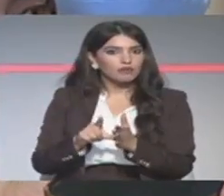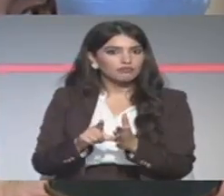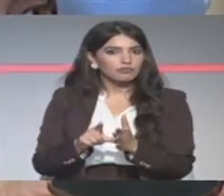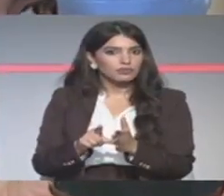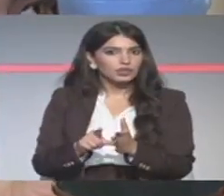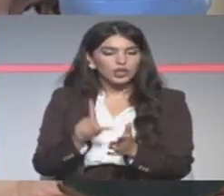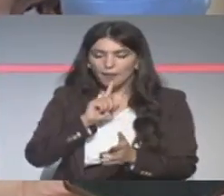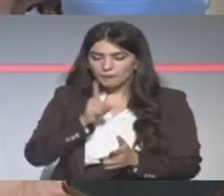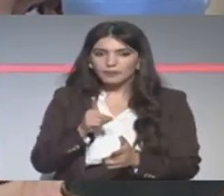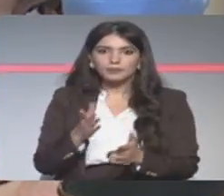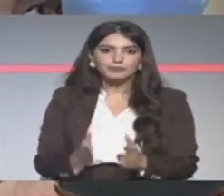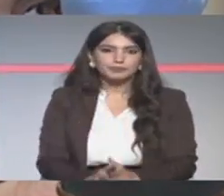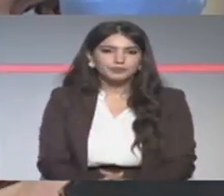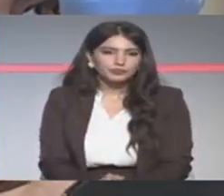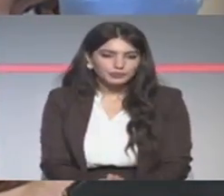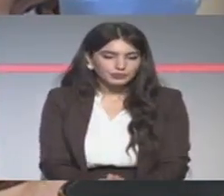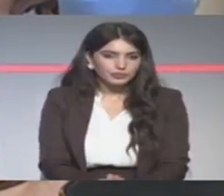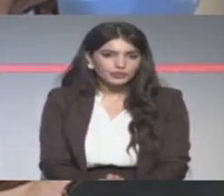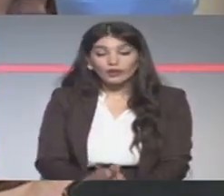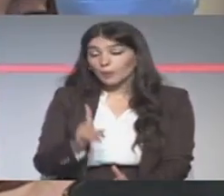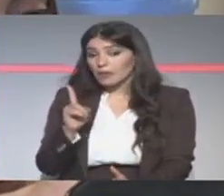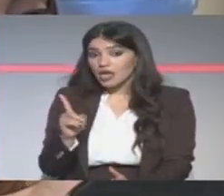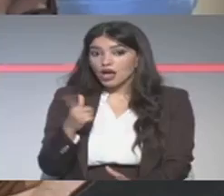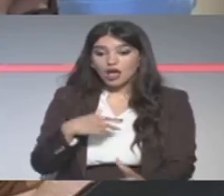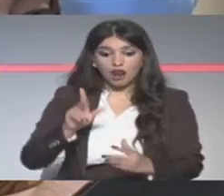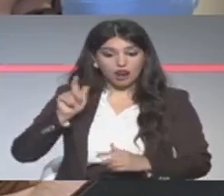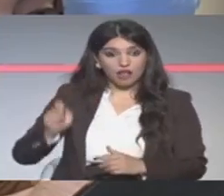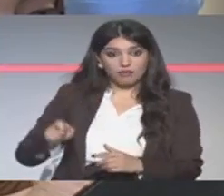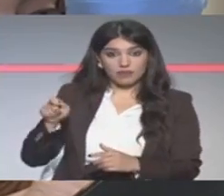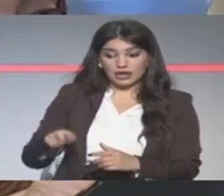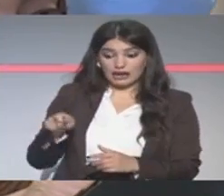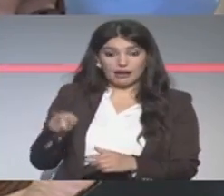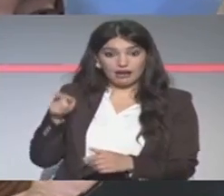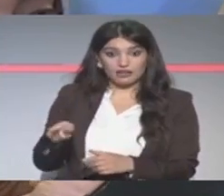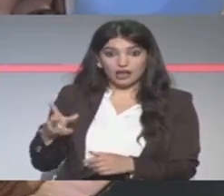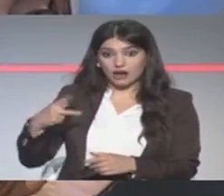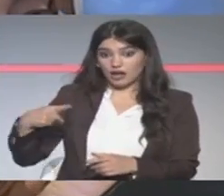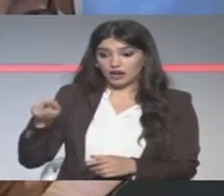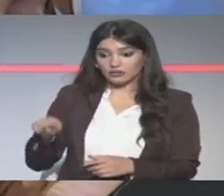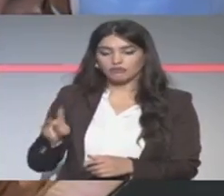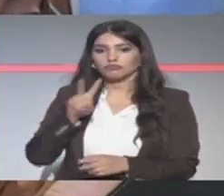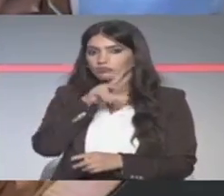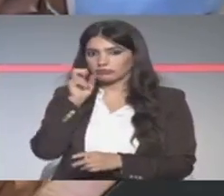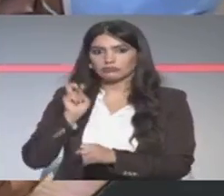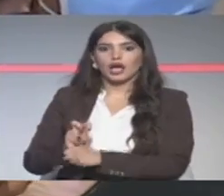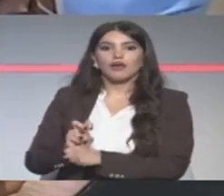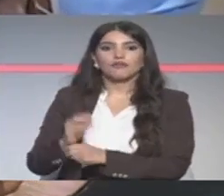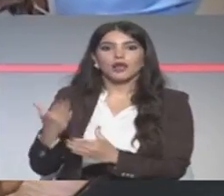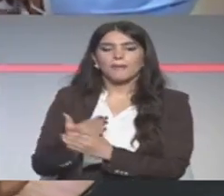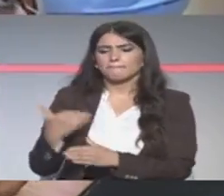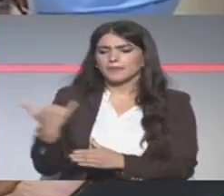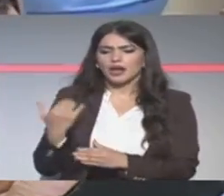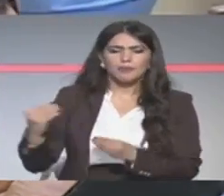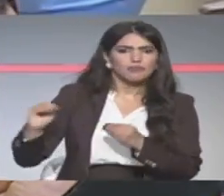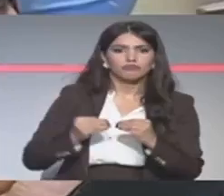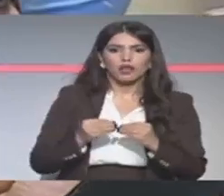أمر إقامة جبرية، إلا أنه سيد قضية تحقيق اغتاء حفظ القضية بدون لا تدخل ولا